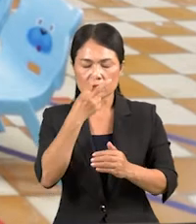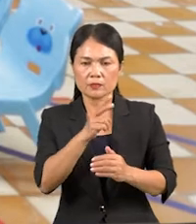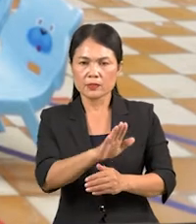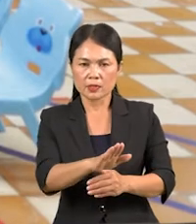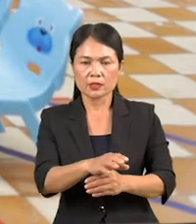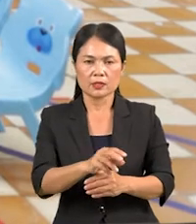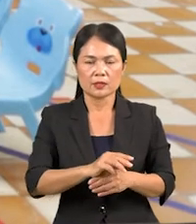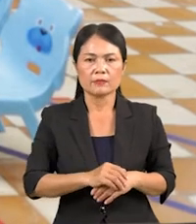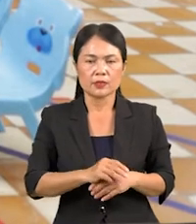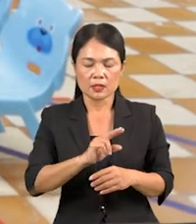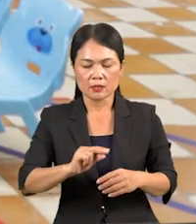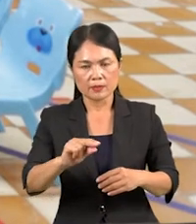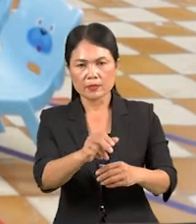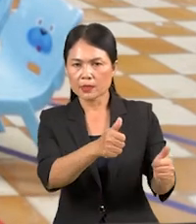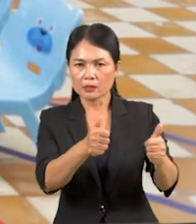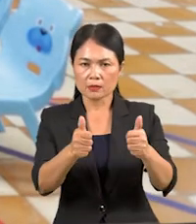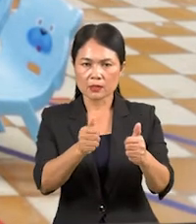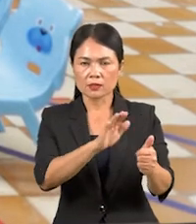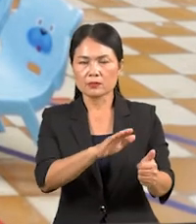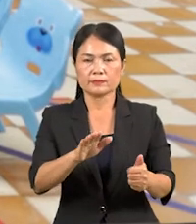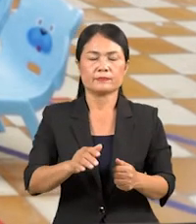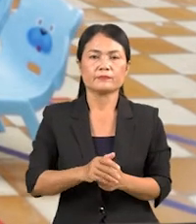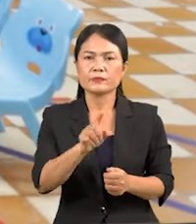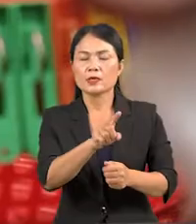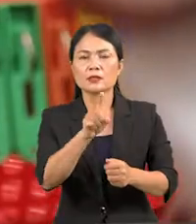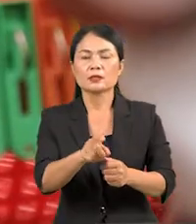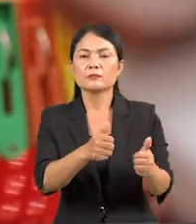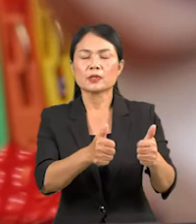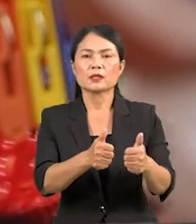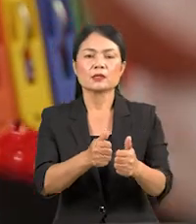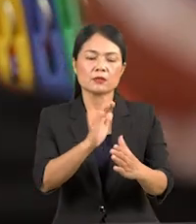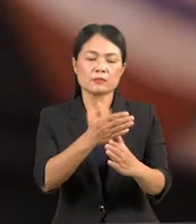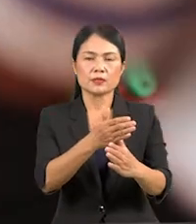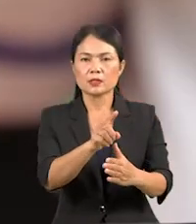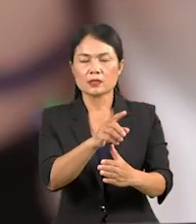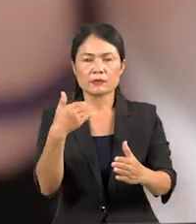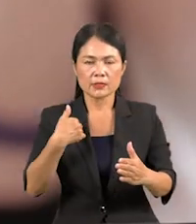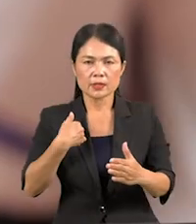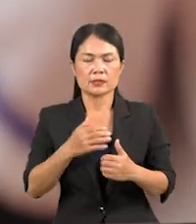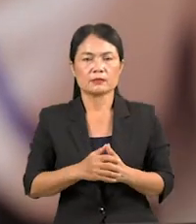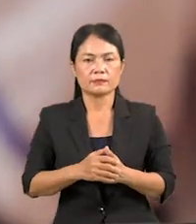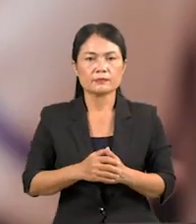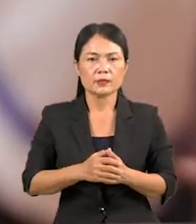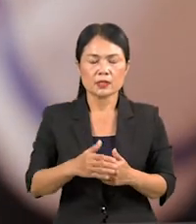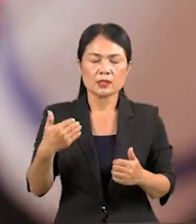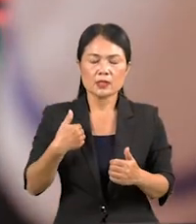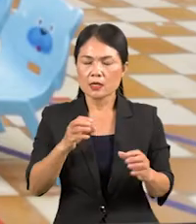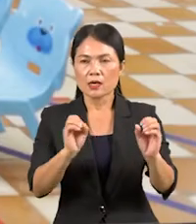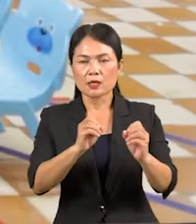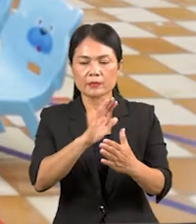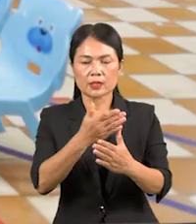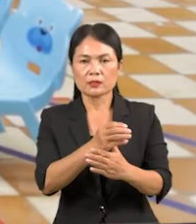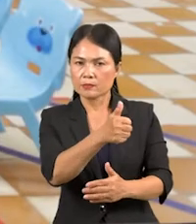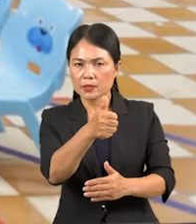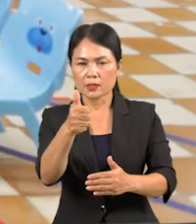ស់កូនមើលស្គៀបបានល្អឯងកូនបានល្អហើយមានចន្លោះអីកូនចាអត់មានចន្លោះទេពូកែ